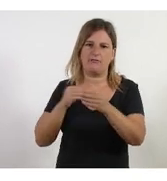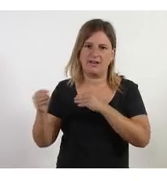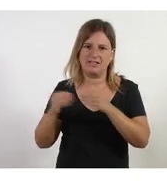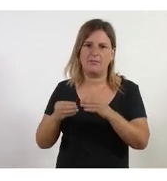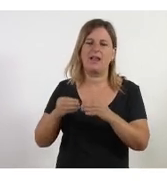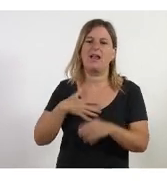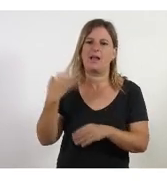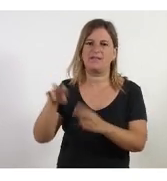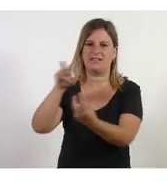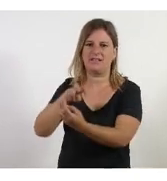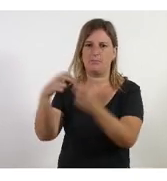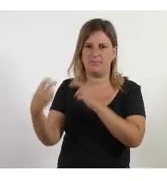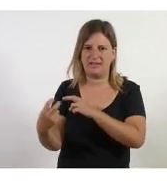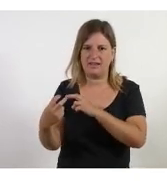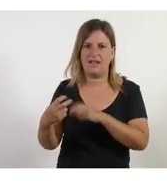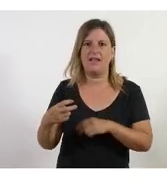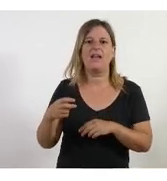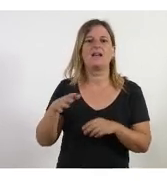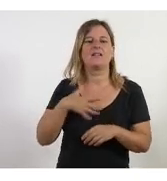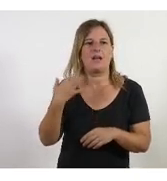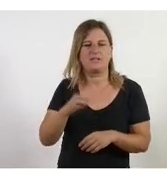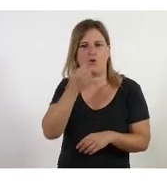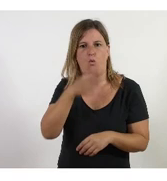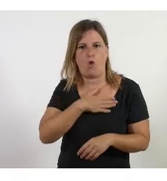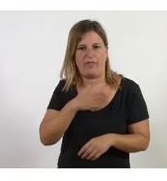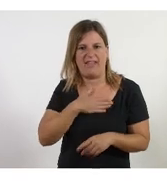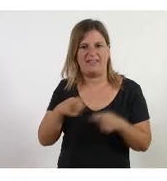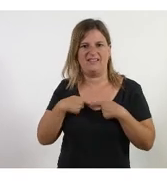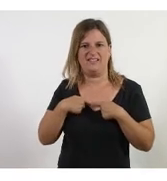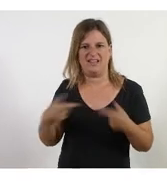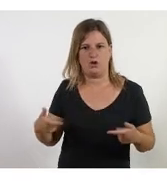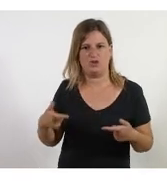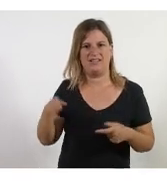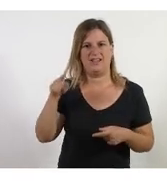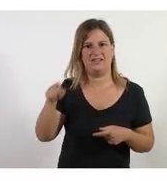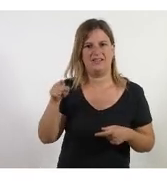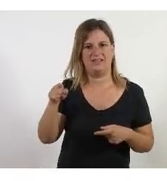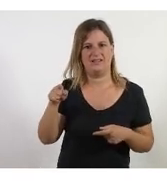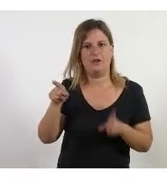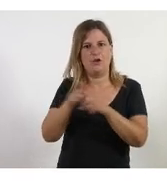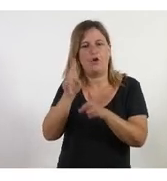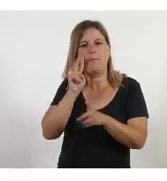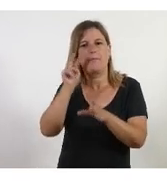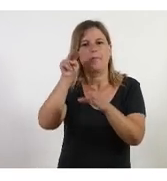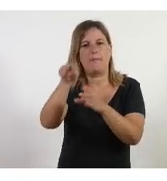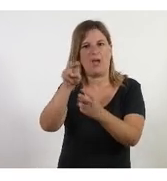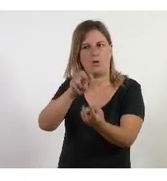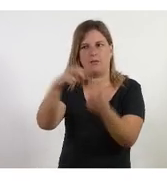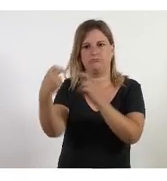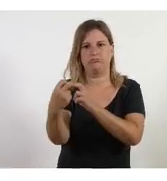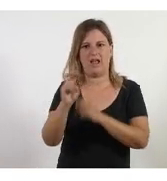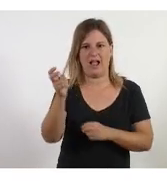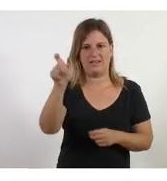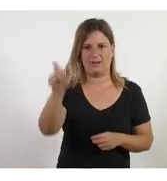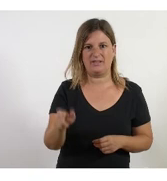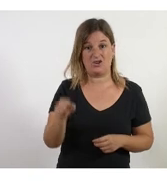l'empatia, és des de la bondat, des de la generositat, des de veure l'altra persona. Això el que